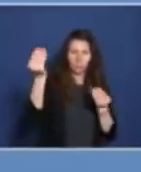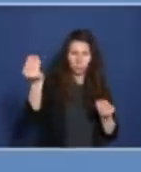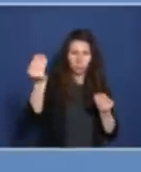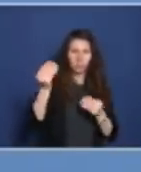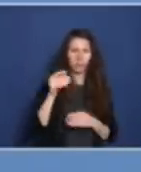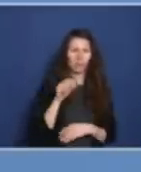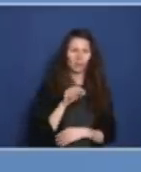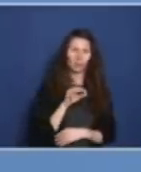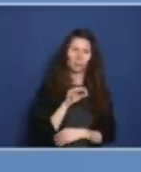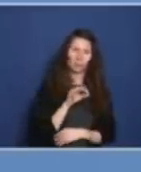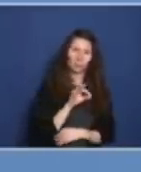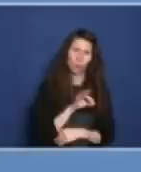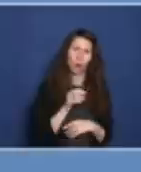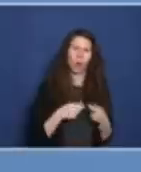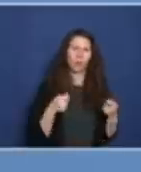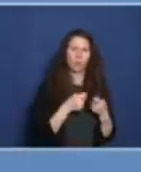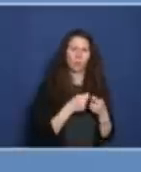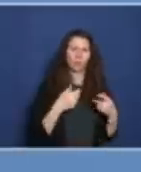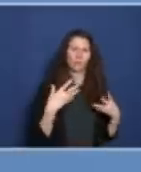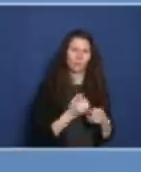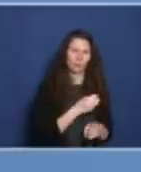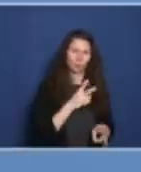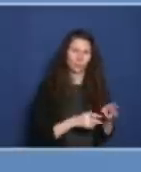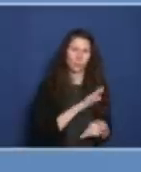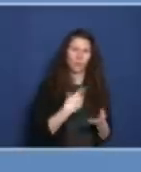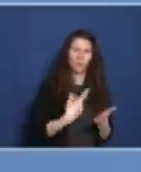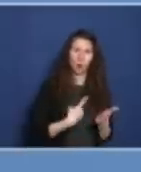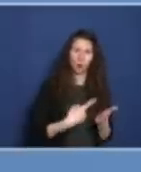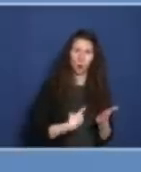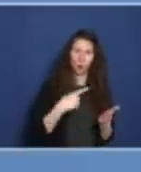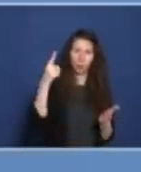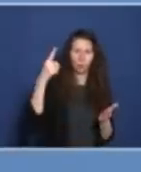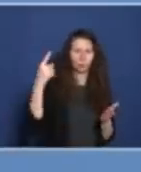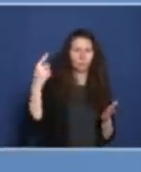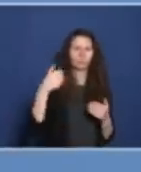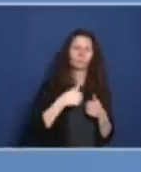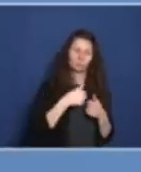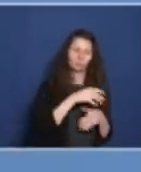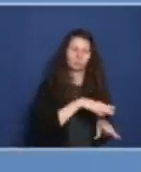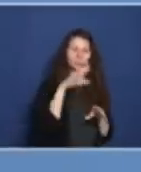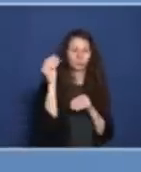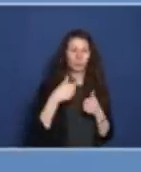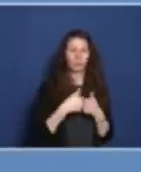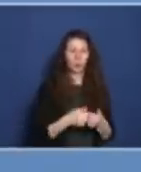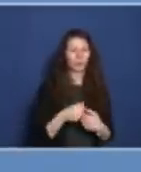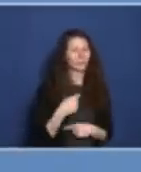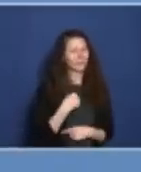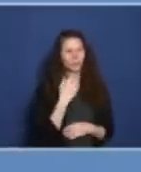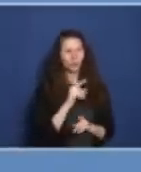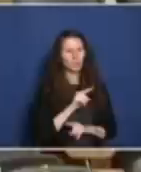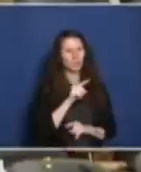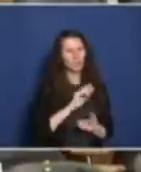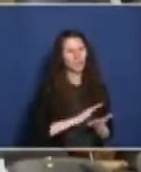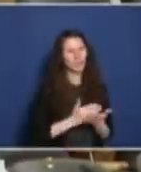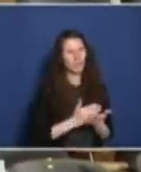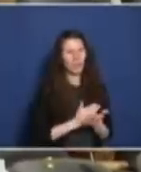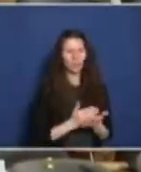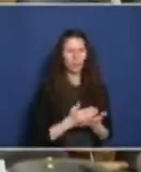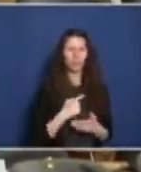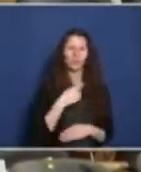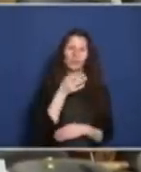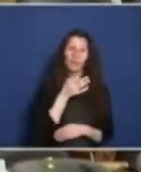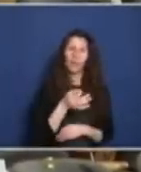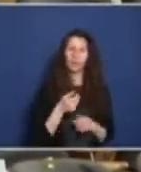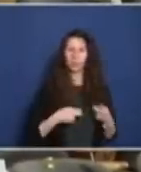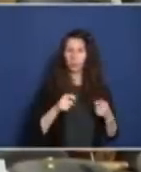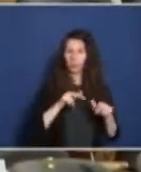des Bundesverfassungsgerichts aufgreift und erfüllt. Es ging mir nicht um eine Auslegung, sondern darum, plant die Bundesregierung etwas in